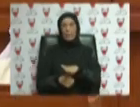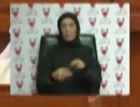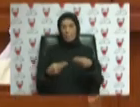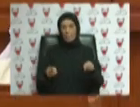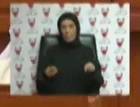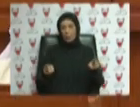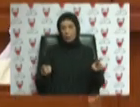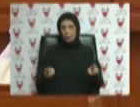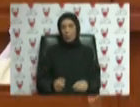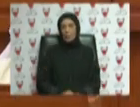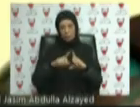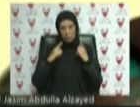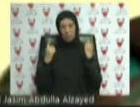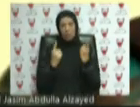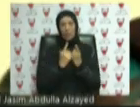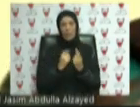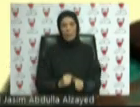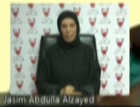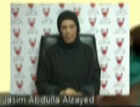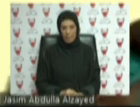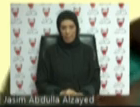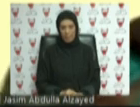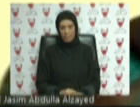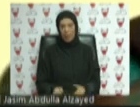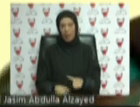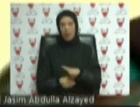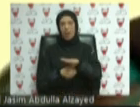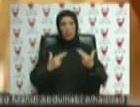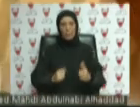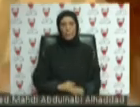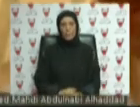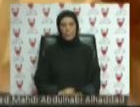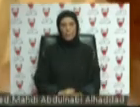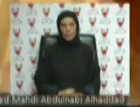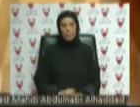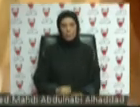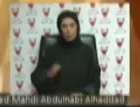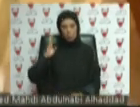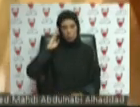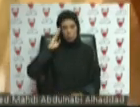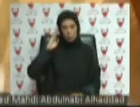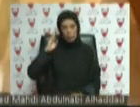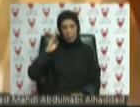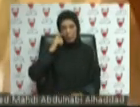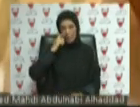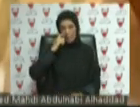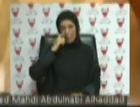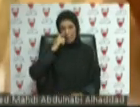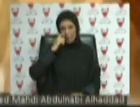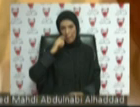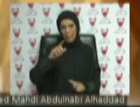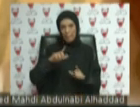الشكلية والموضوعية المنصوص عليها في اللائحة الداخلية. نعم أستاذة دلال، تفضلي.